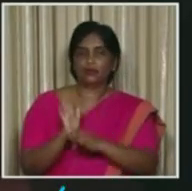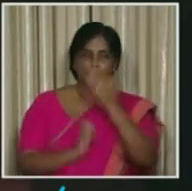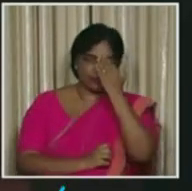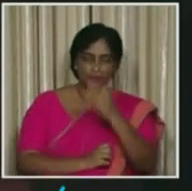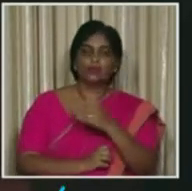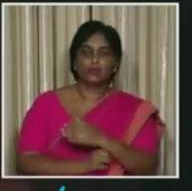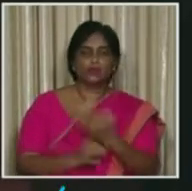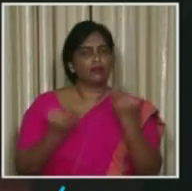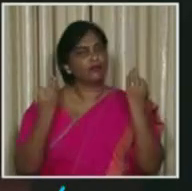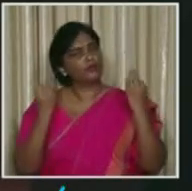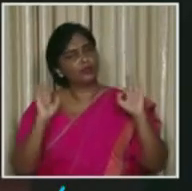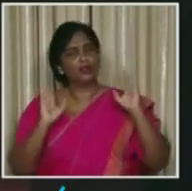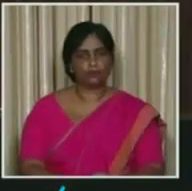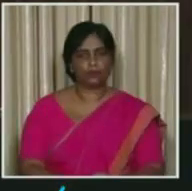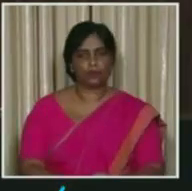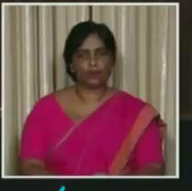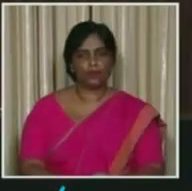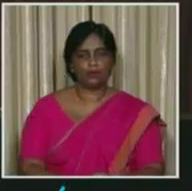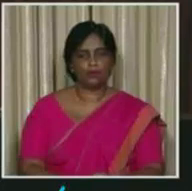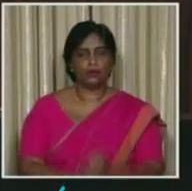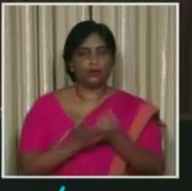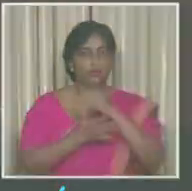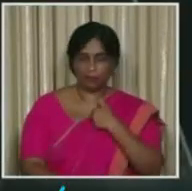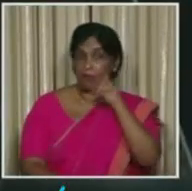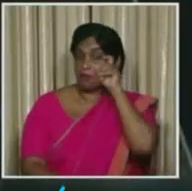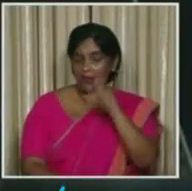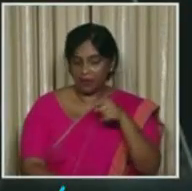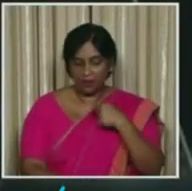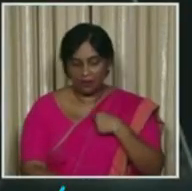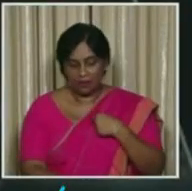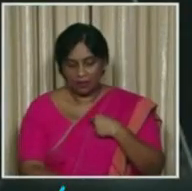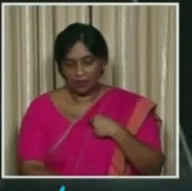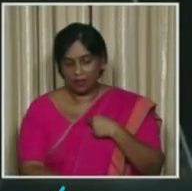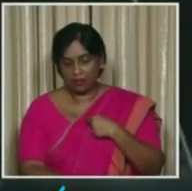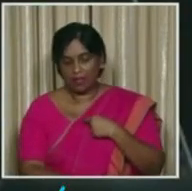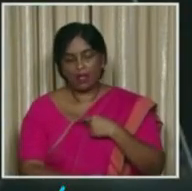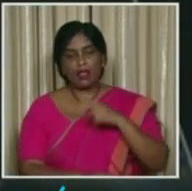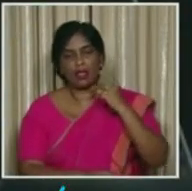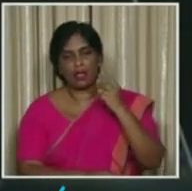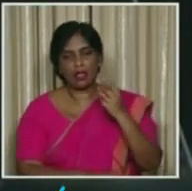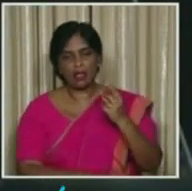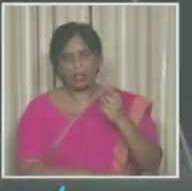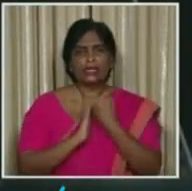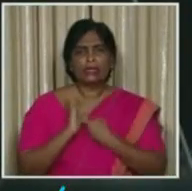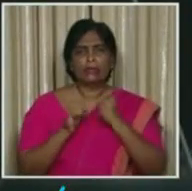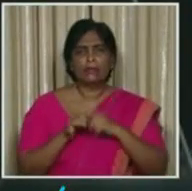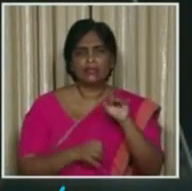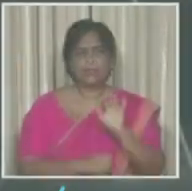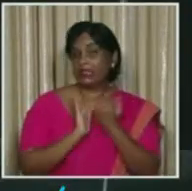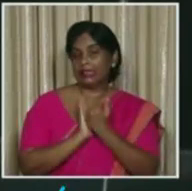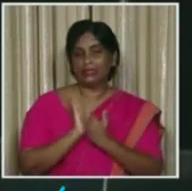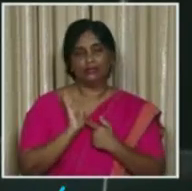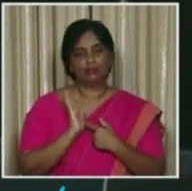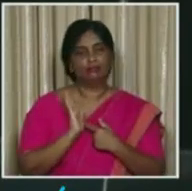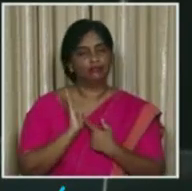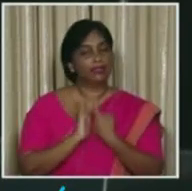කරනවා freedom of information act එකක් ගේන්න. Honorable member what is the point of order? මෙතන හදිසි ආපදා පිළිබඳ සලහන් කියන මගේ නම කිව්වා. Point of order. අනුරයි